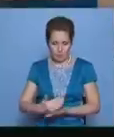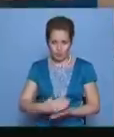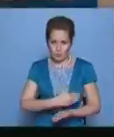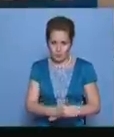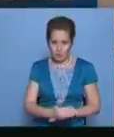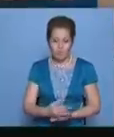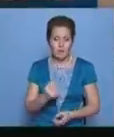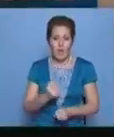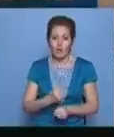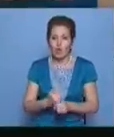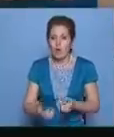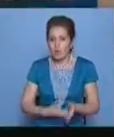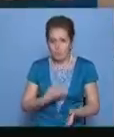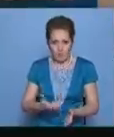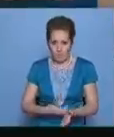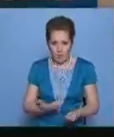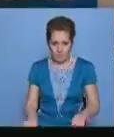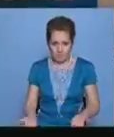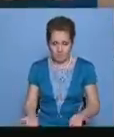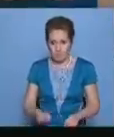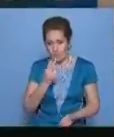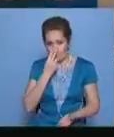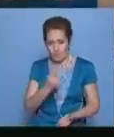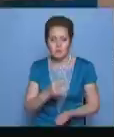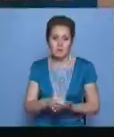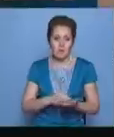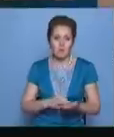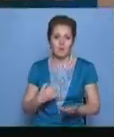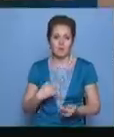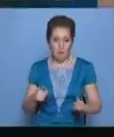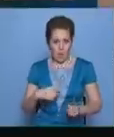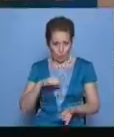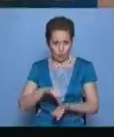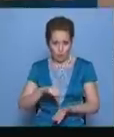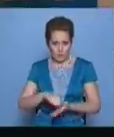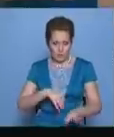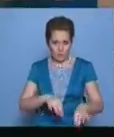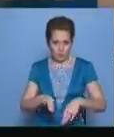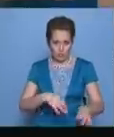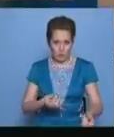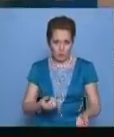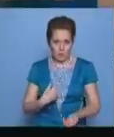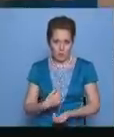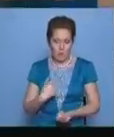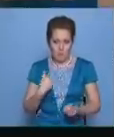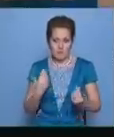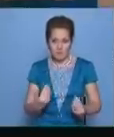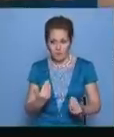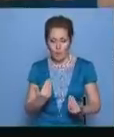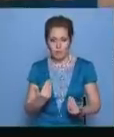не дорабатываем и все. Видно же сразу, я же тоже участник движения. И сегодня мы